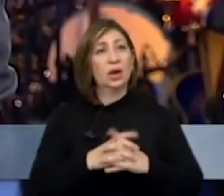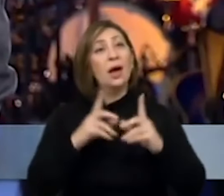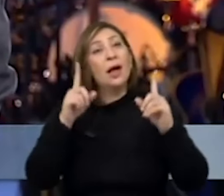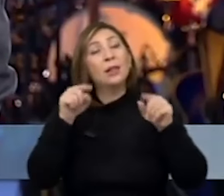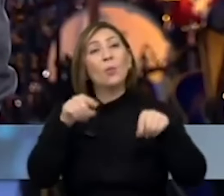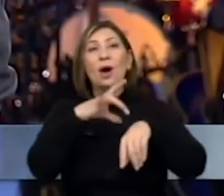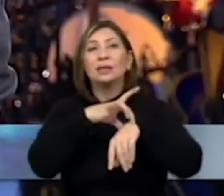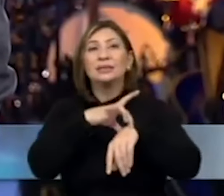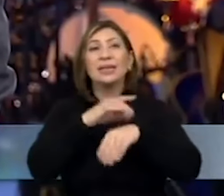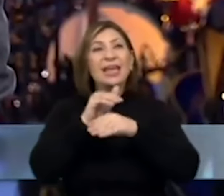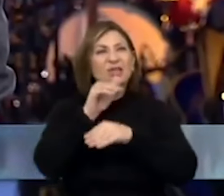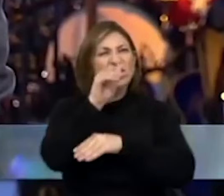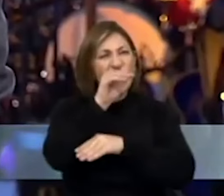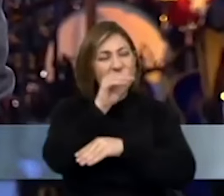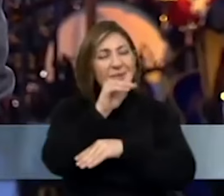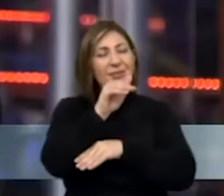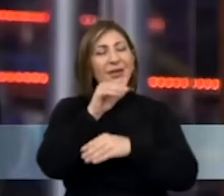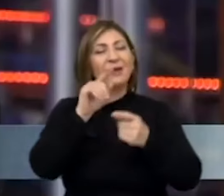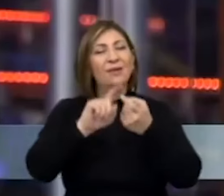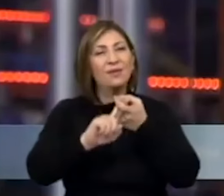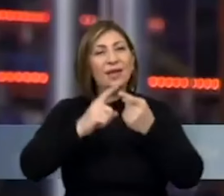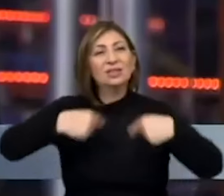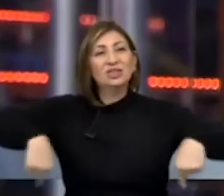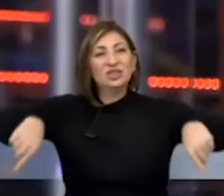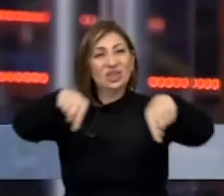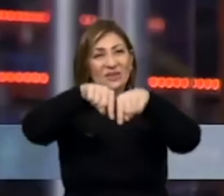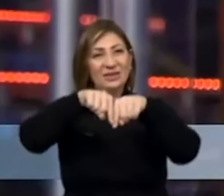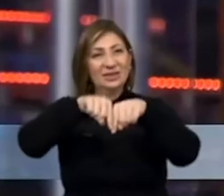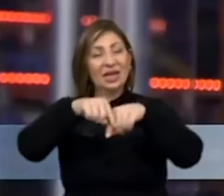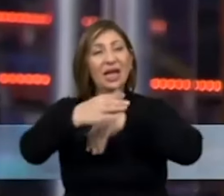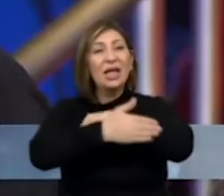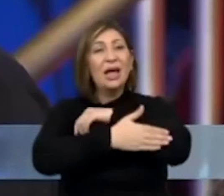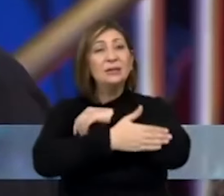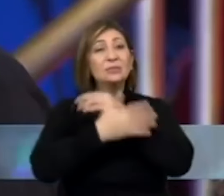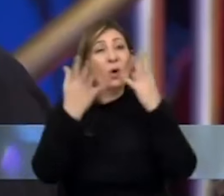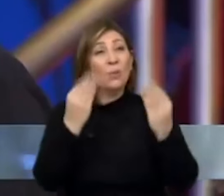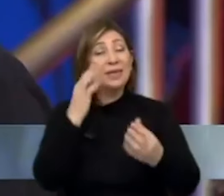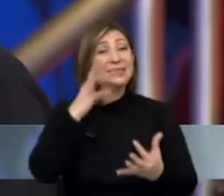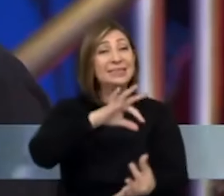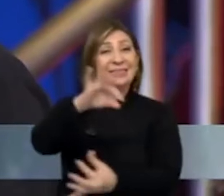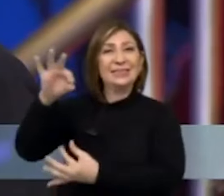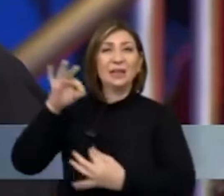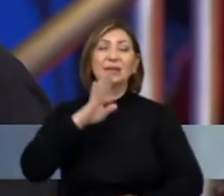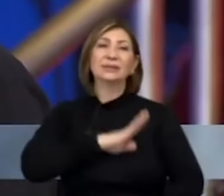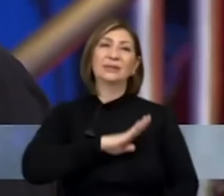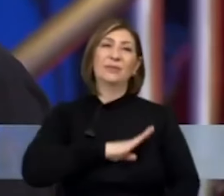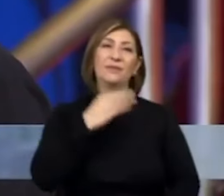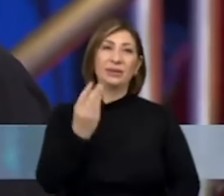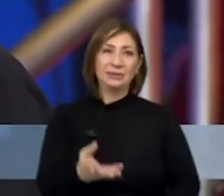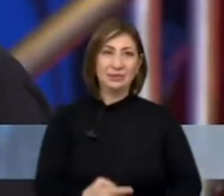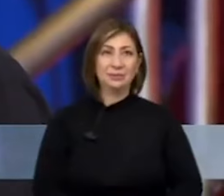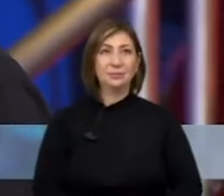Allah bu hastalığı yaşayan ve çevresinde yardımcı olmaya çalışan insanlara sabır versin.